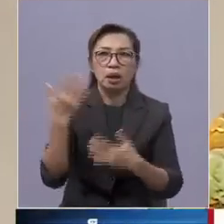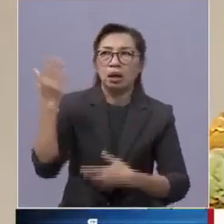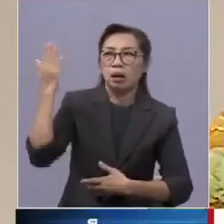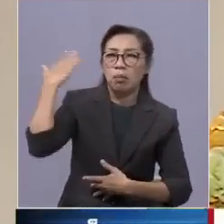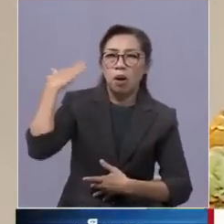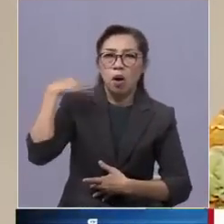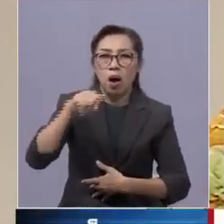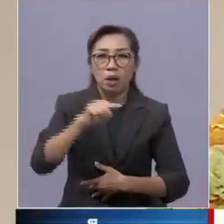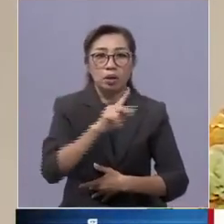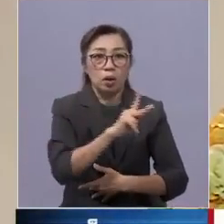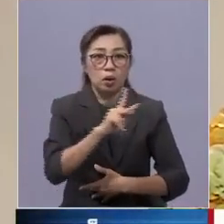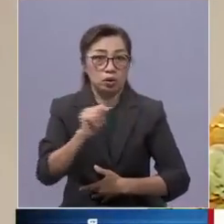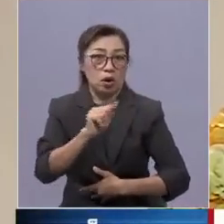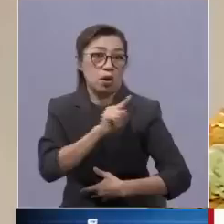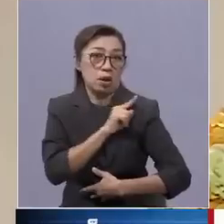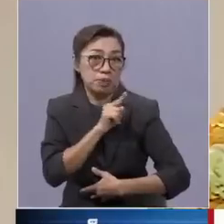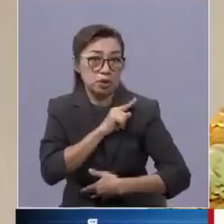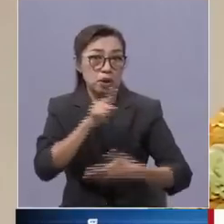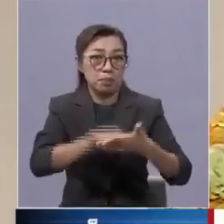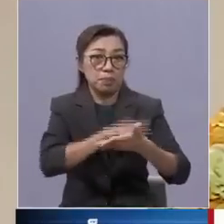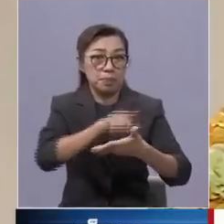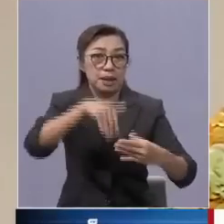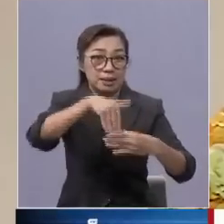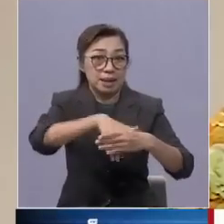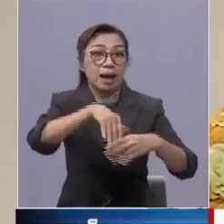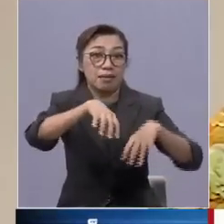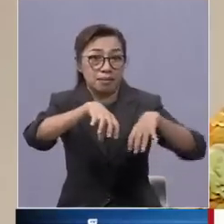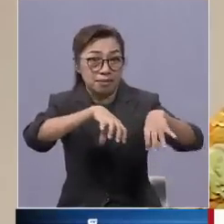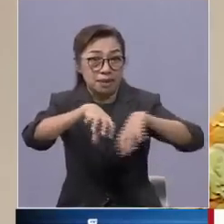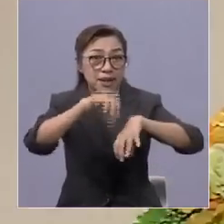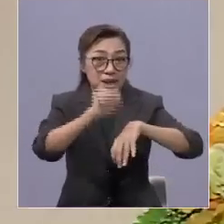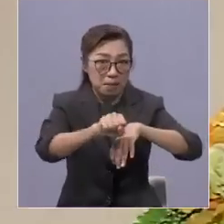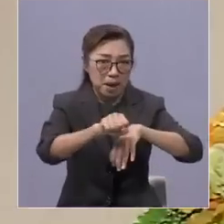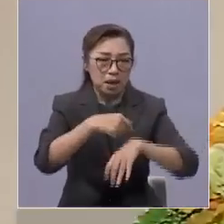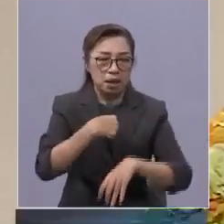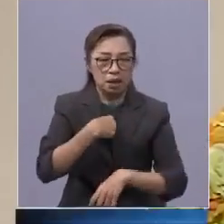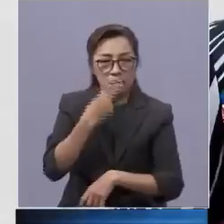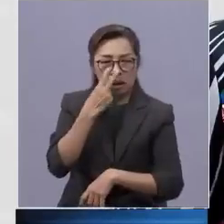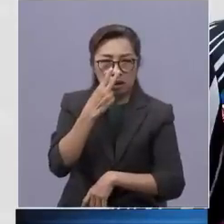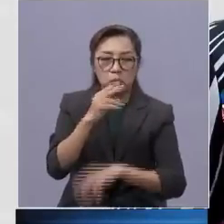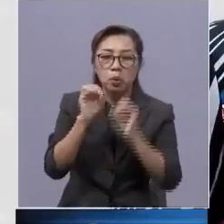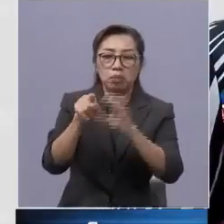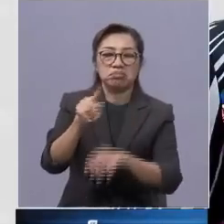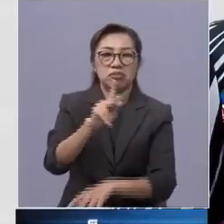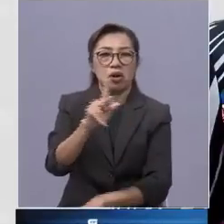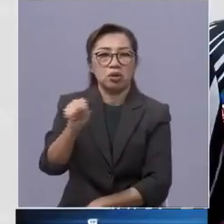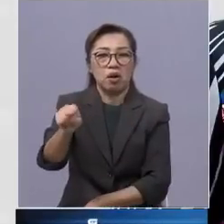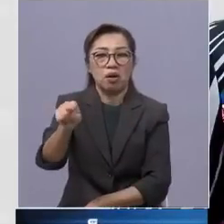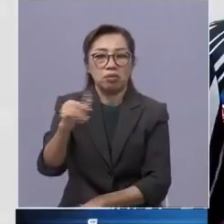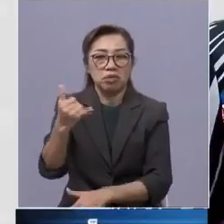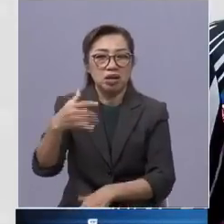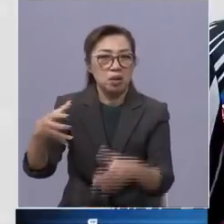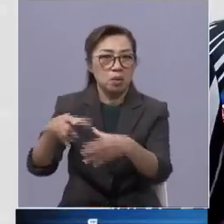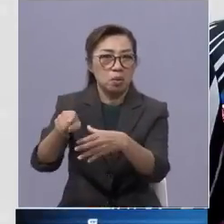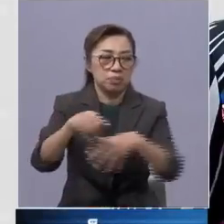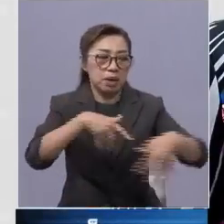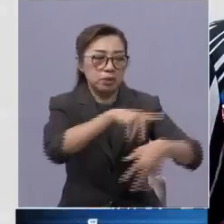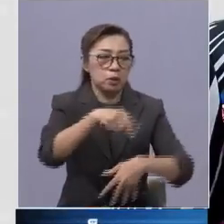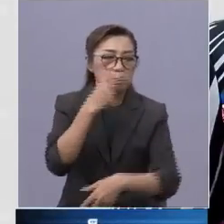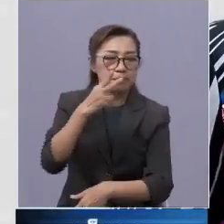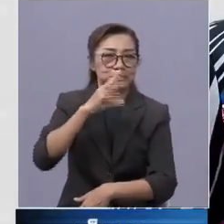ก็คือกกต.ทำหน้าที่ในการจัดการเลือกตั้งท่าทีกกต.อาจารย์มองบอกว่าเนี่ยตอนนี้ก็ชัดเจนแล้วแหละว่าสังคมมองกกต.อย่าง